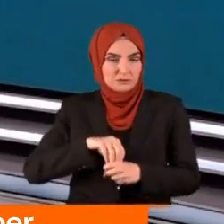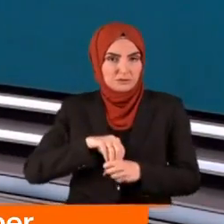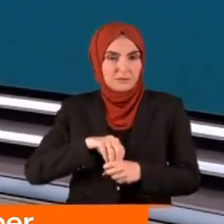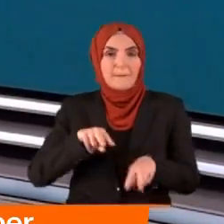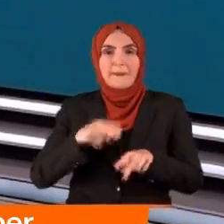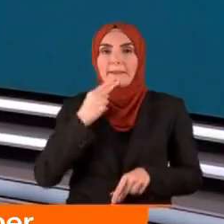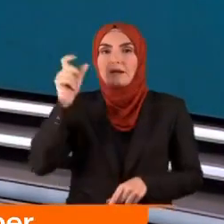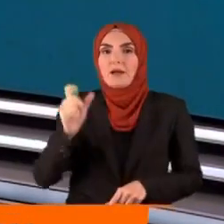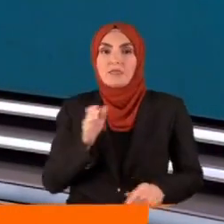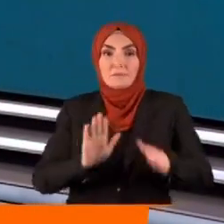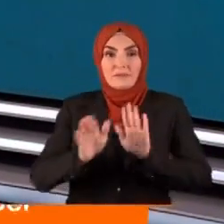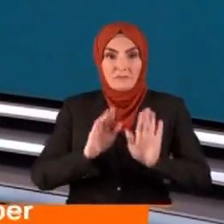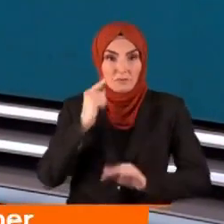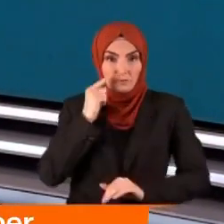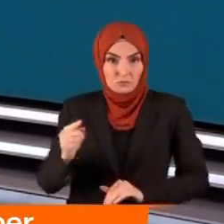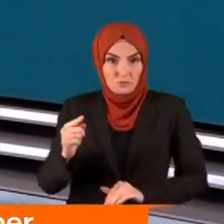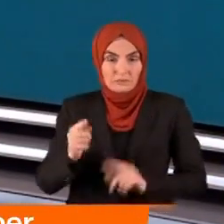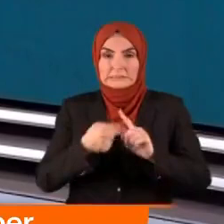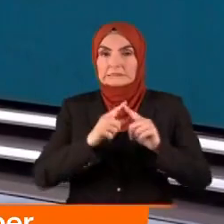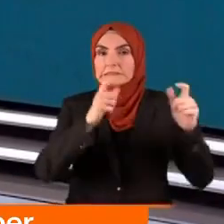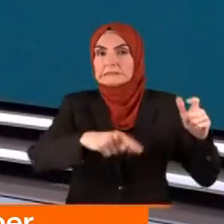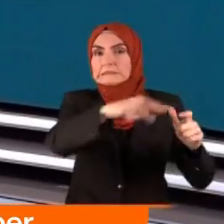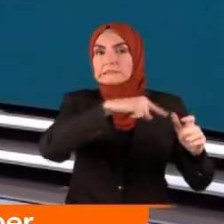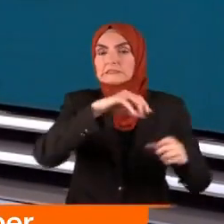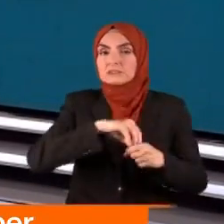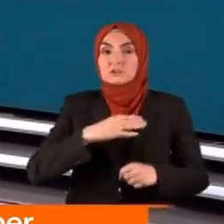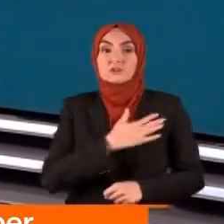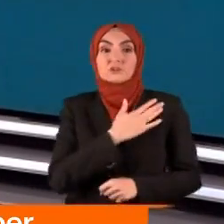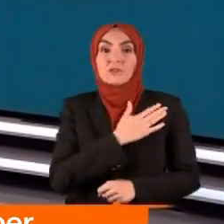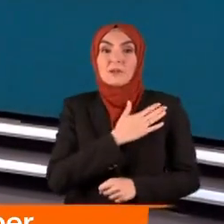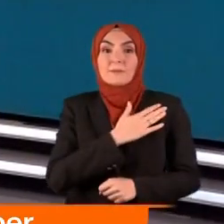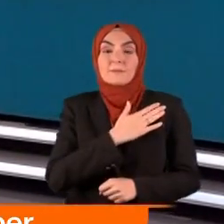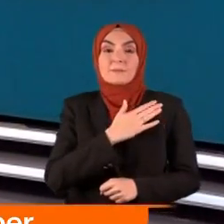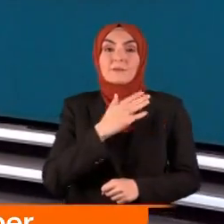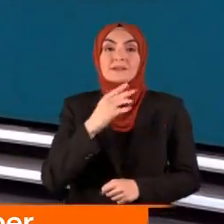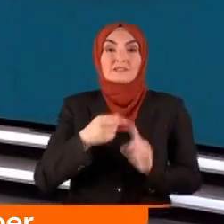kulislerinde CHP'nin Cumhurbaşkanı adayının Kemal Kılıçdaroğlu olacağı yorumlarına neden oldu.